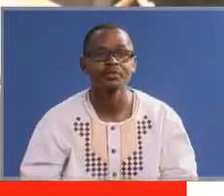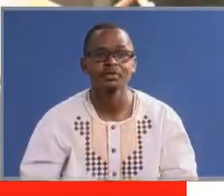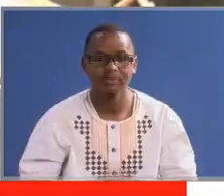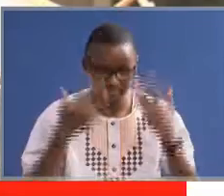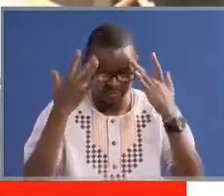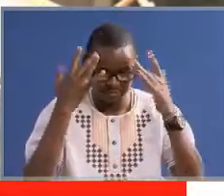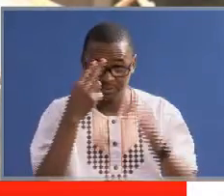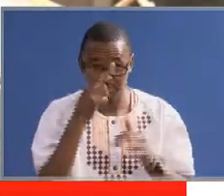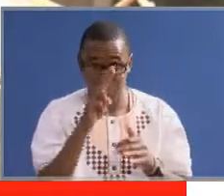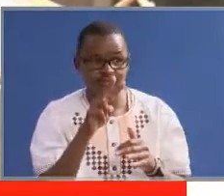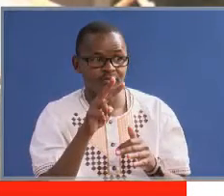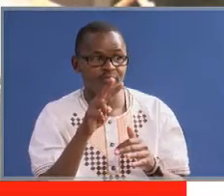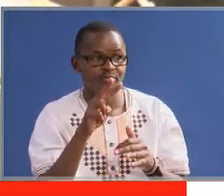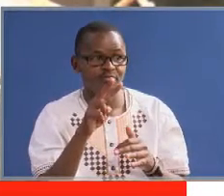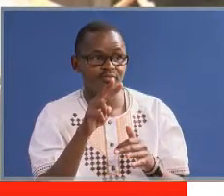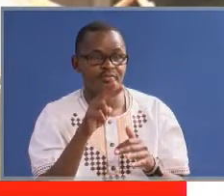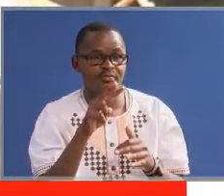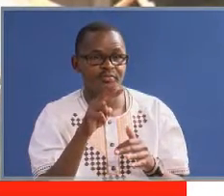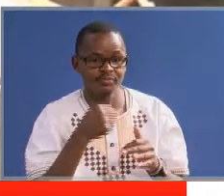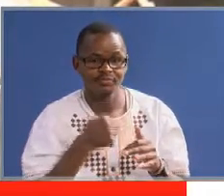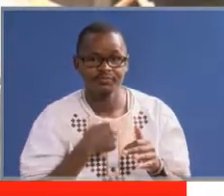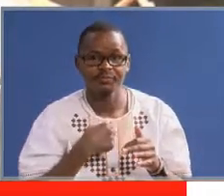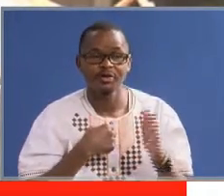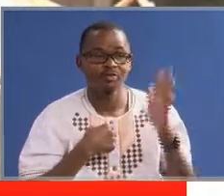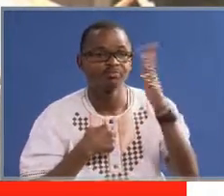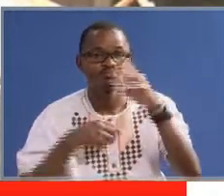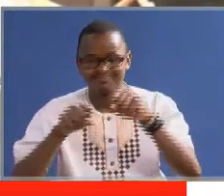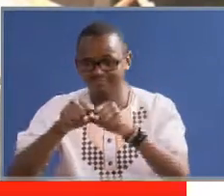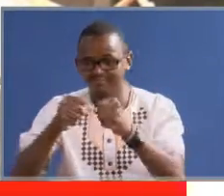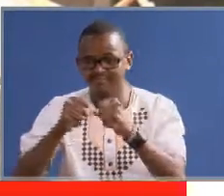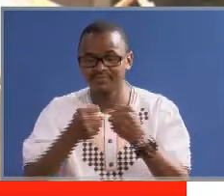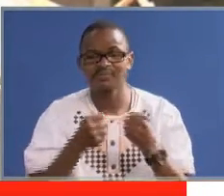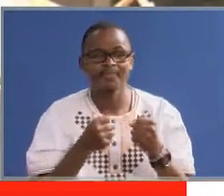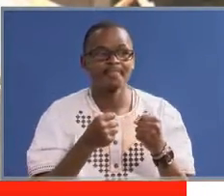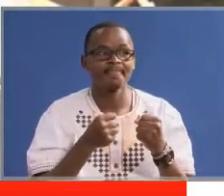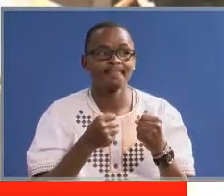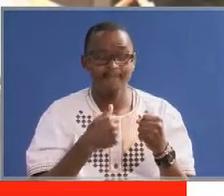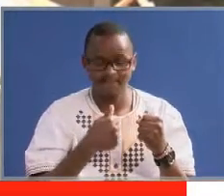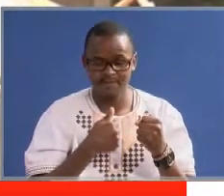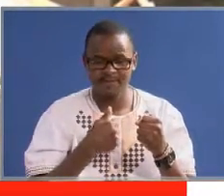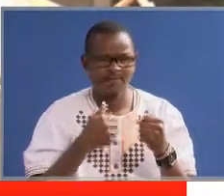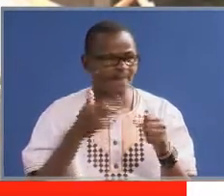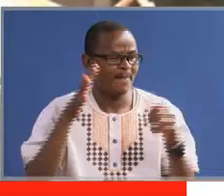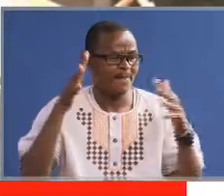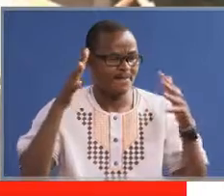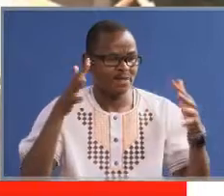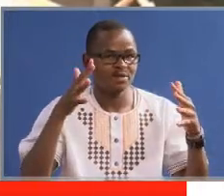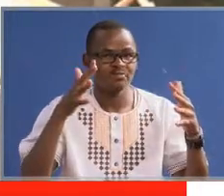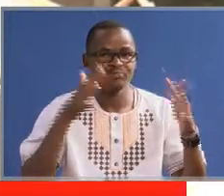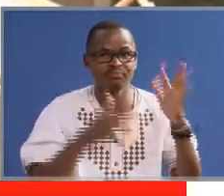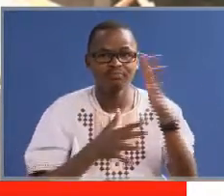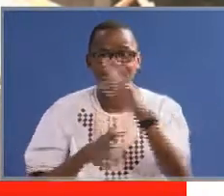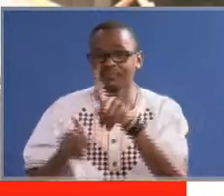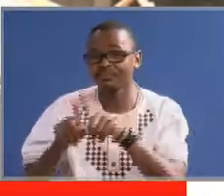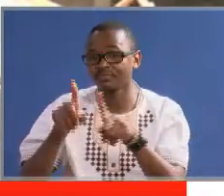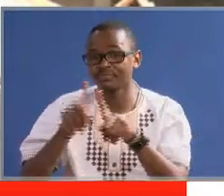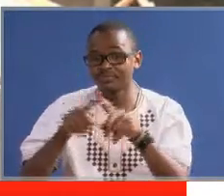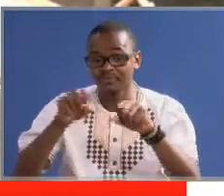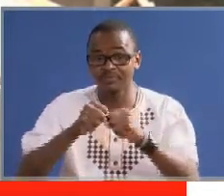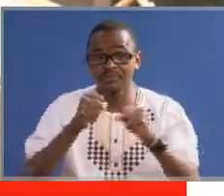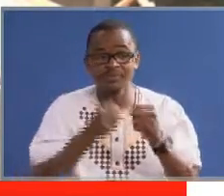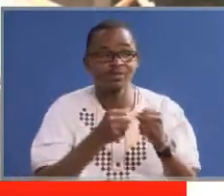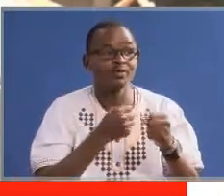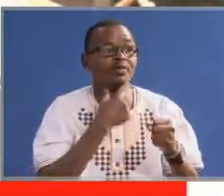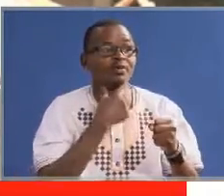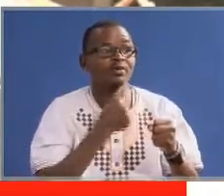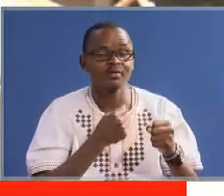Sijawahi kuona kitu kama hiyo. Miti ilipasuliwa. Ni miti kubwa sana. Na vile ilipasuliwa, imepasuliwa